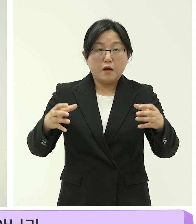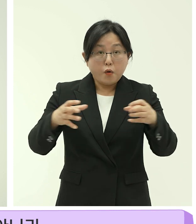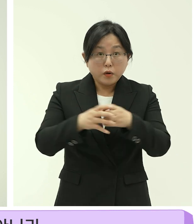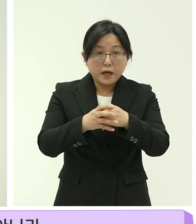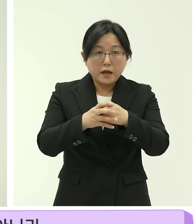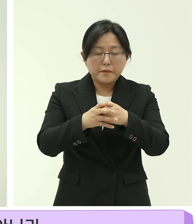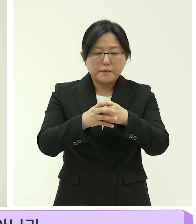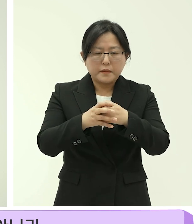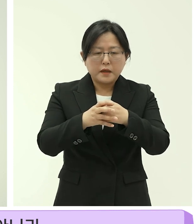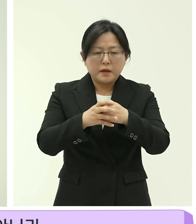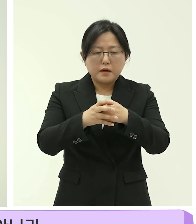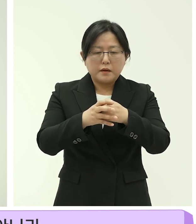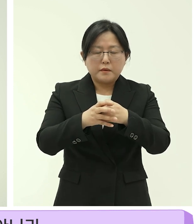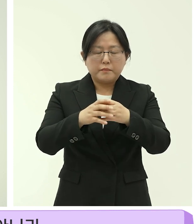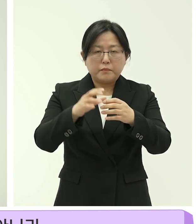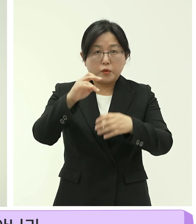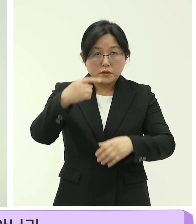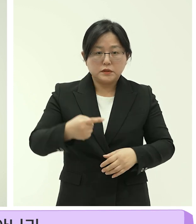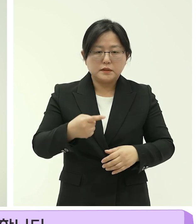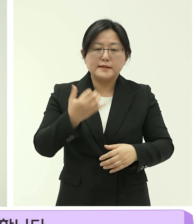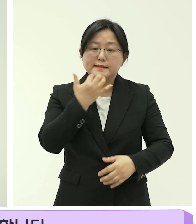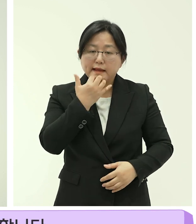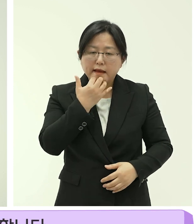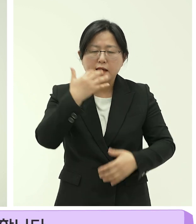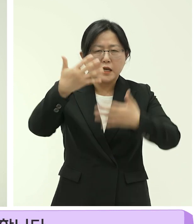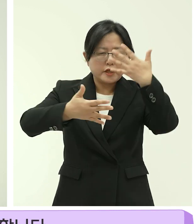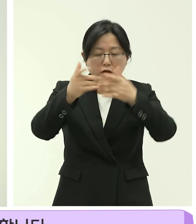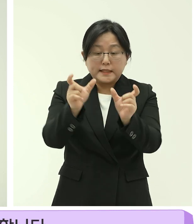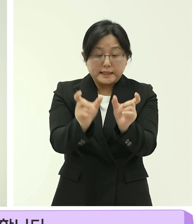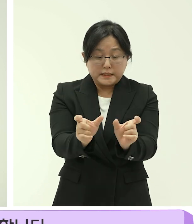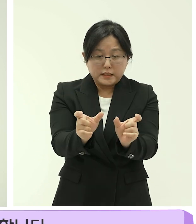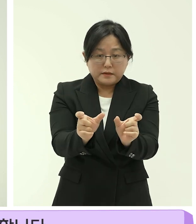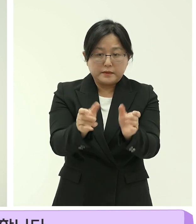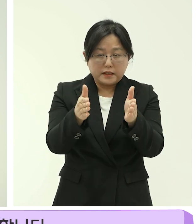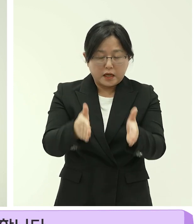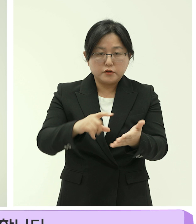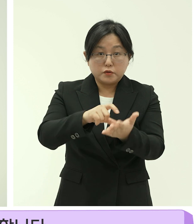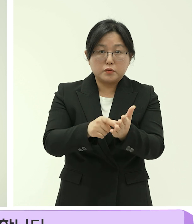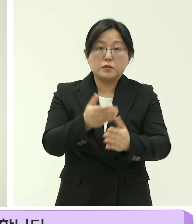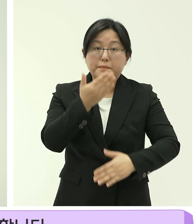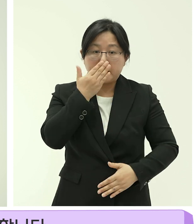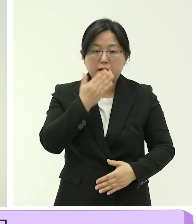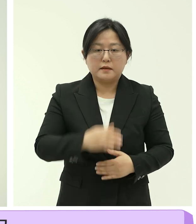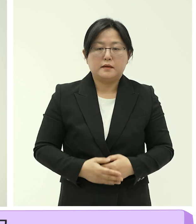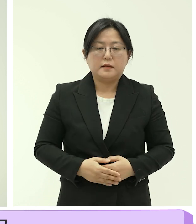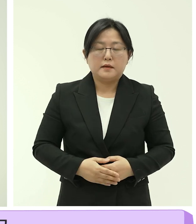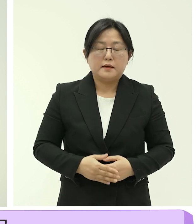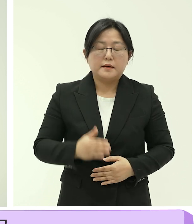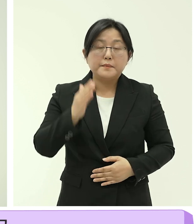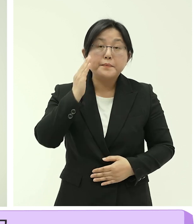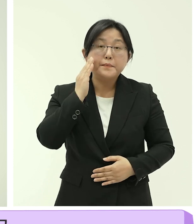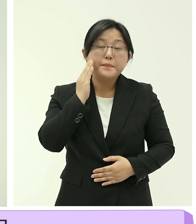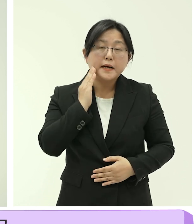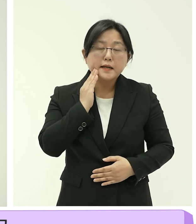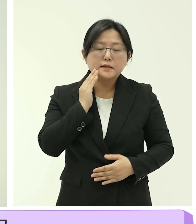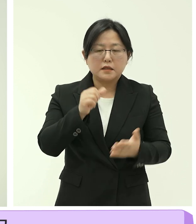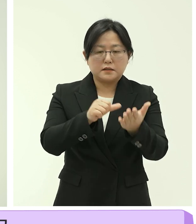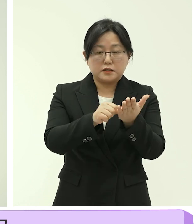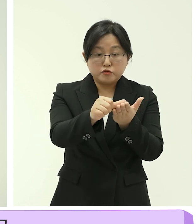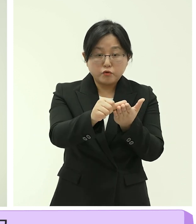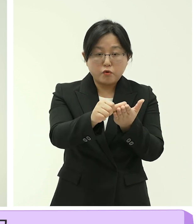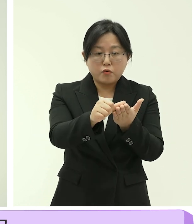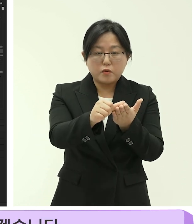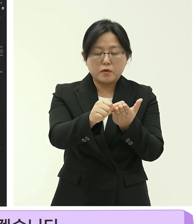혼합 모드는 색상 매트뿐만 아니라 영상 클립 간에 적용하는 것도 가능합니다. 자, 파란색 색상